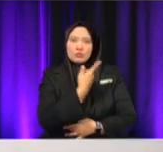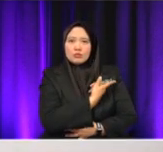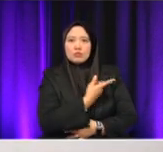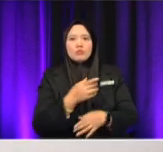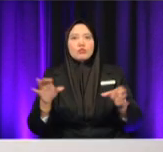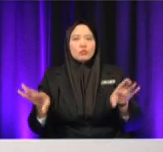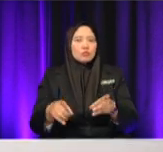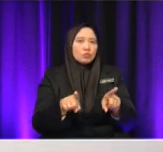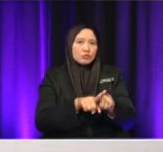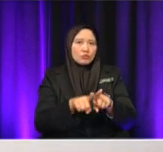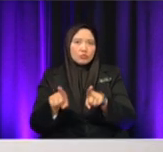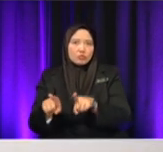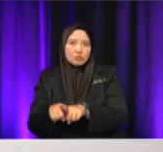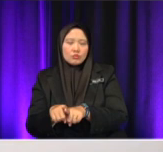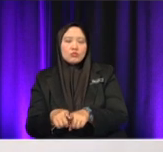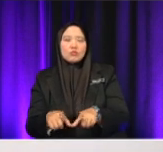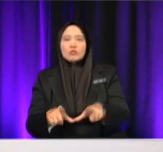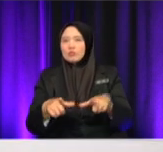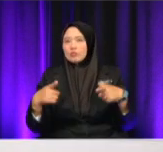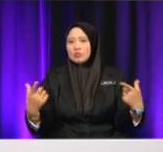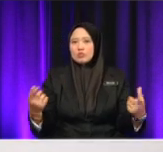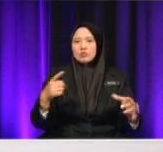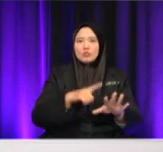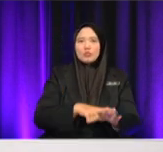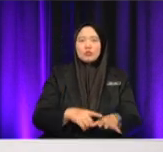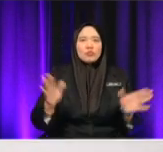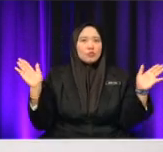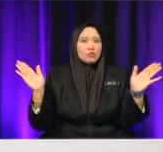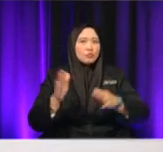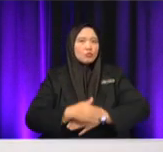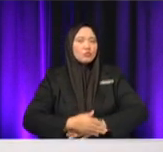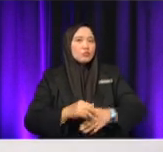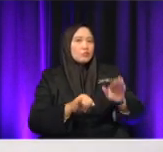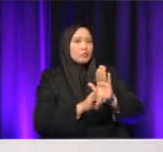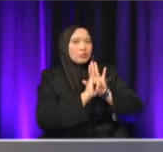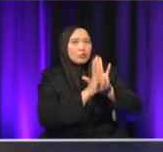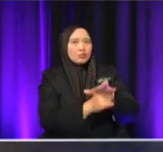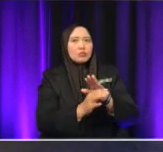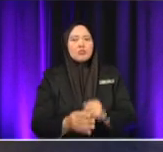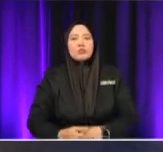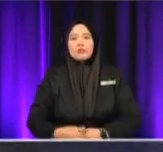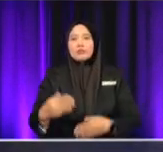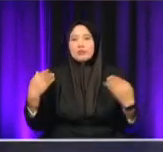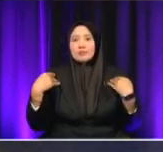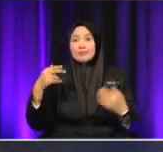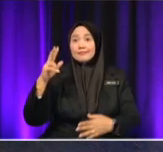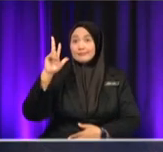meluangkan masuk salat berjamaah oke udah kita pelajari ya tanggung jawab suami dan